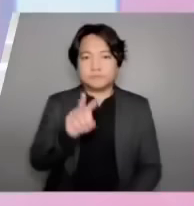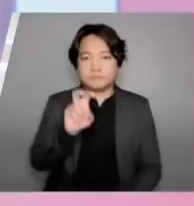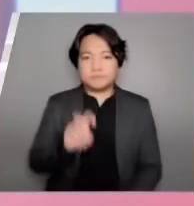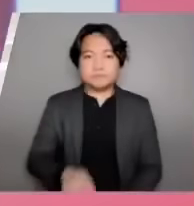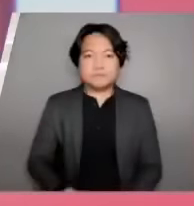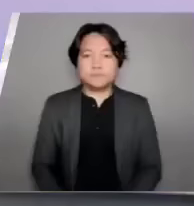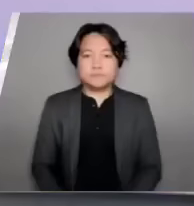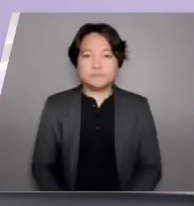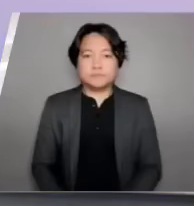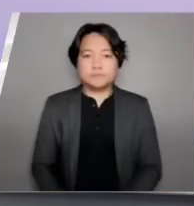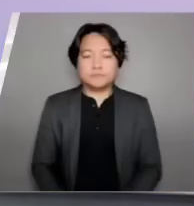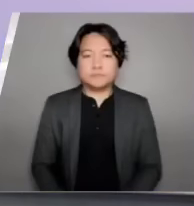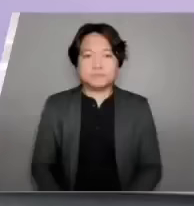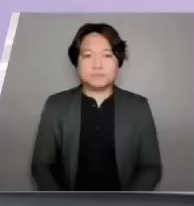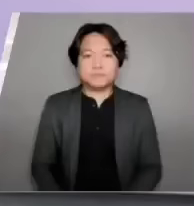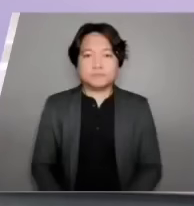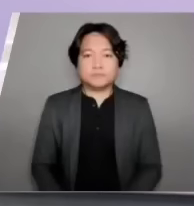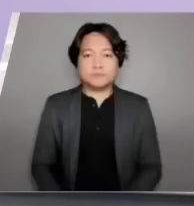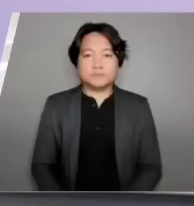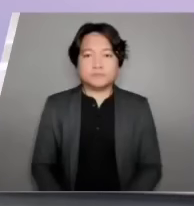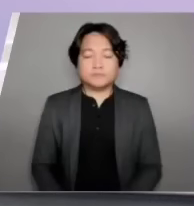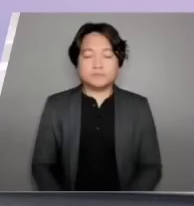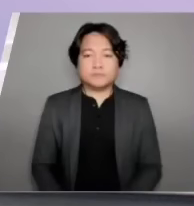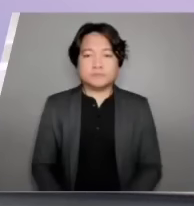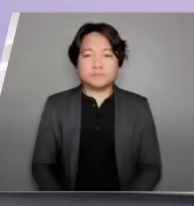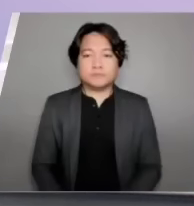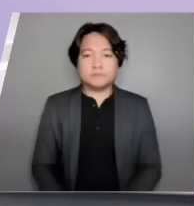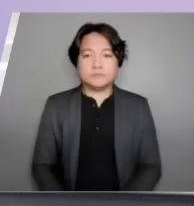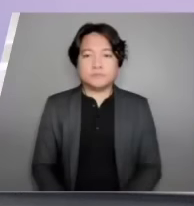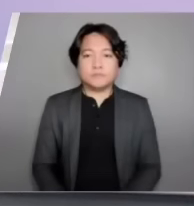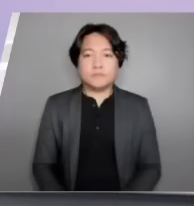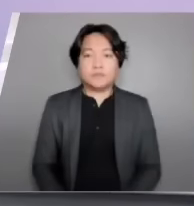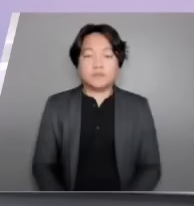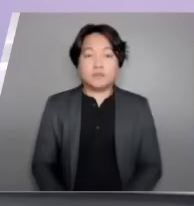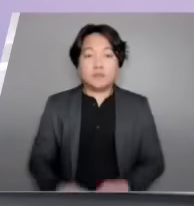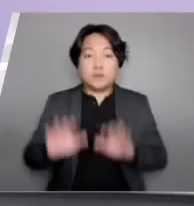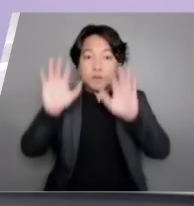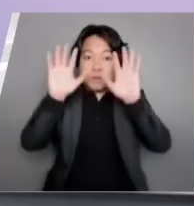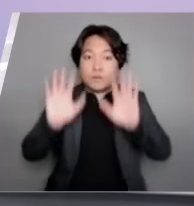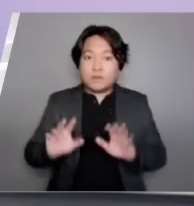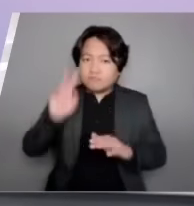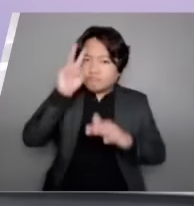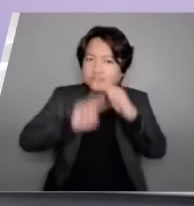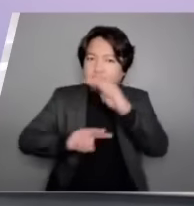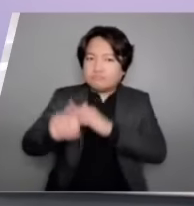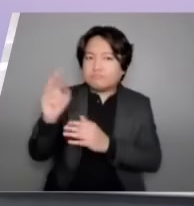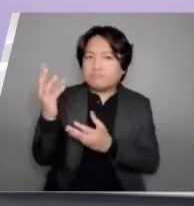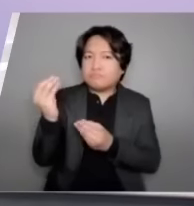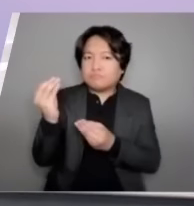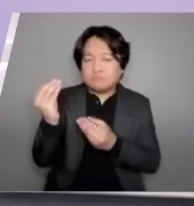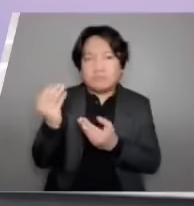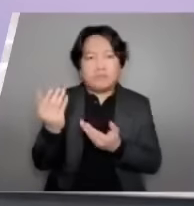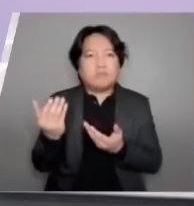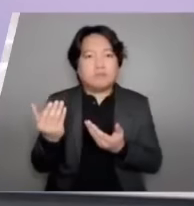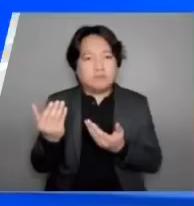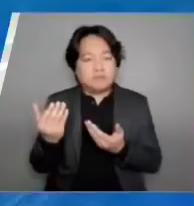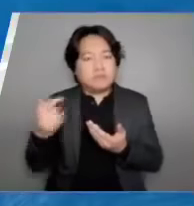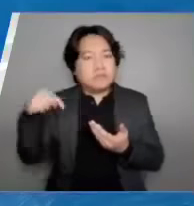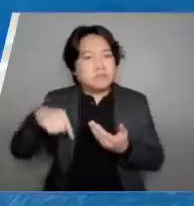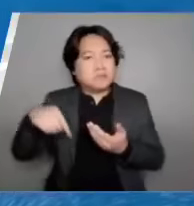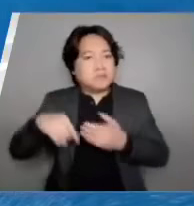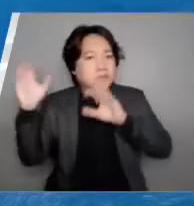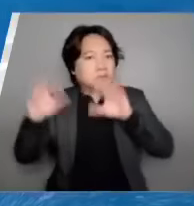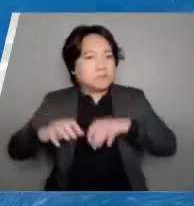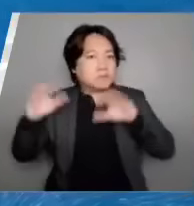saksi. Dalawang weather systems ang nakaaapekto at magdadala ng ulan sa ilang bahagi ng bansa. Yan ang